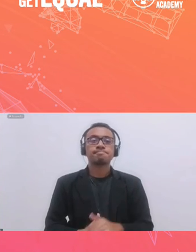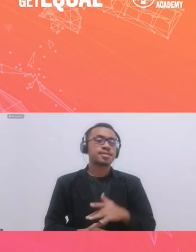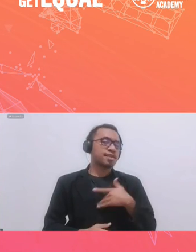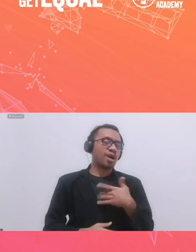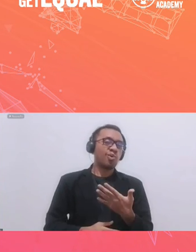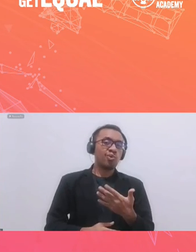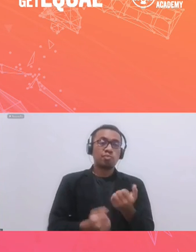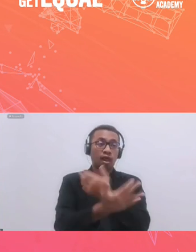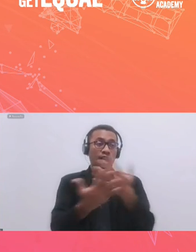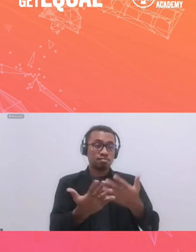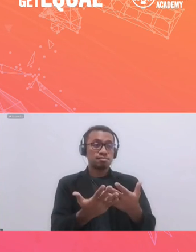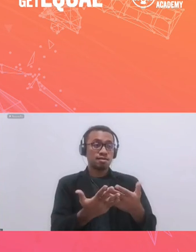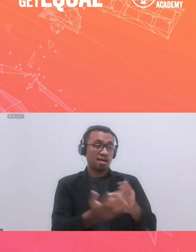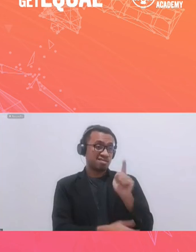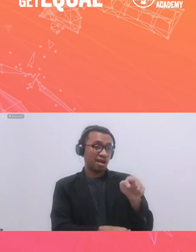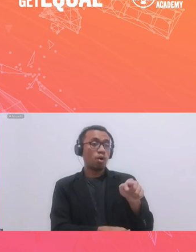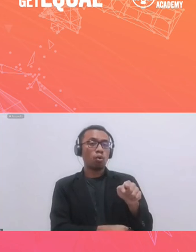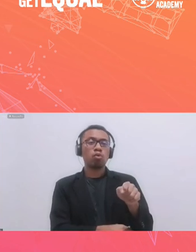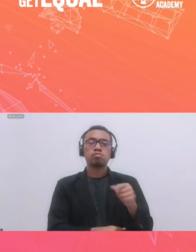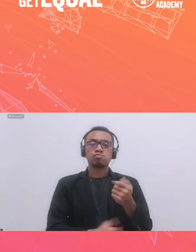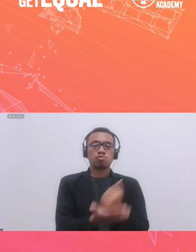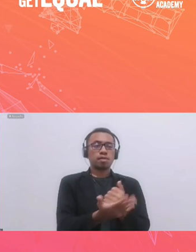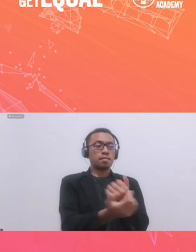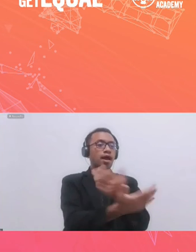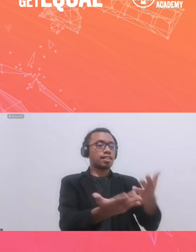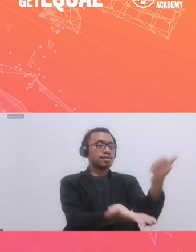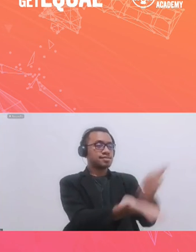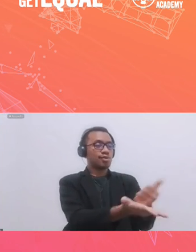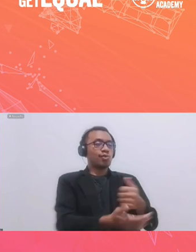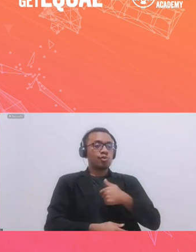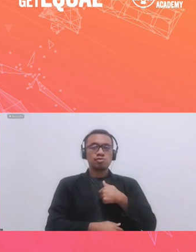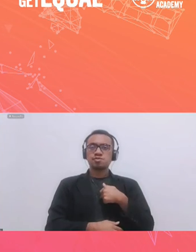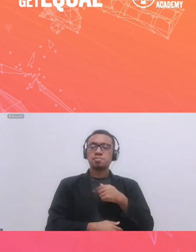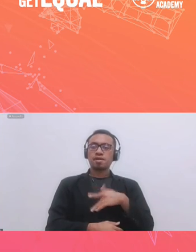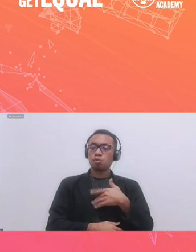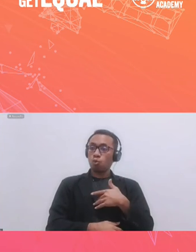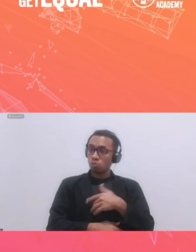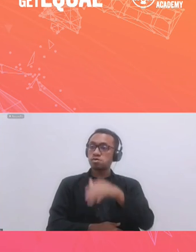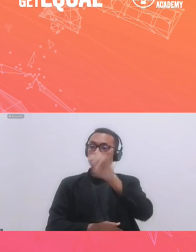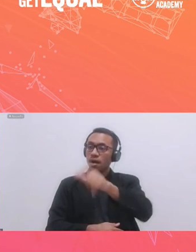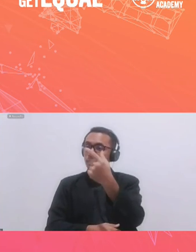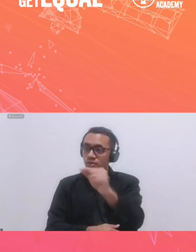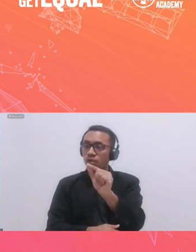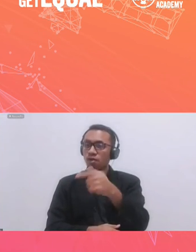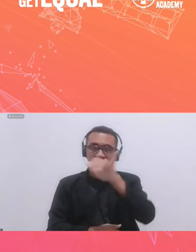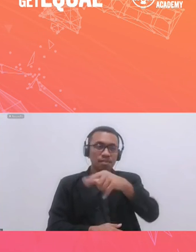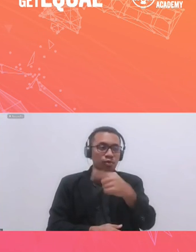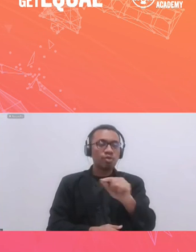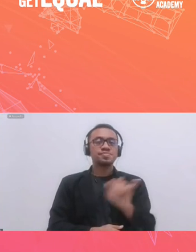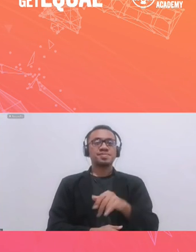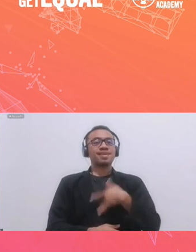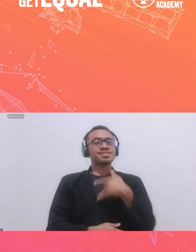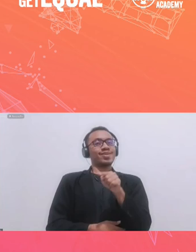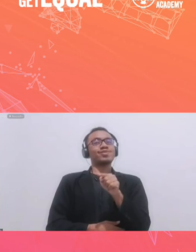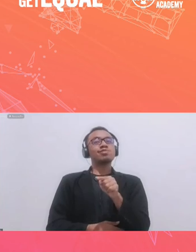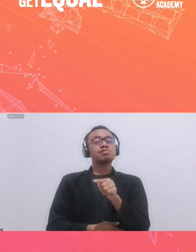terjadi di masyarakat. Jadi ada semacam afirmasi kayak, oh ya, jadi ternyata ini nggak cuma perasaan gue. Data juga menunjukkan hal yang istilahnya,